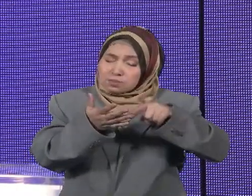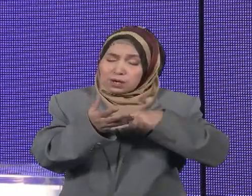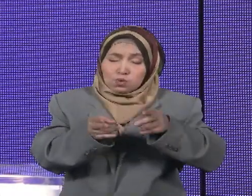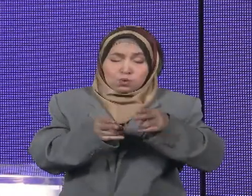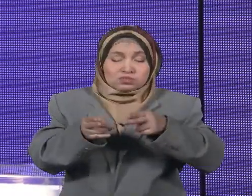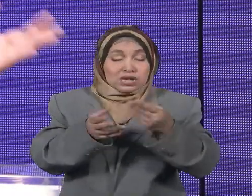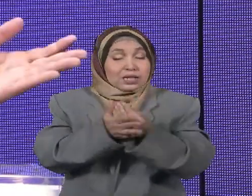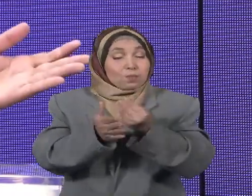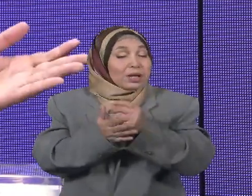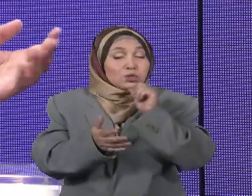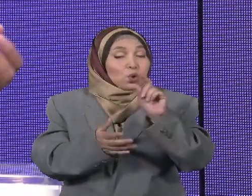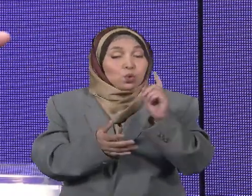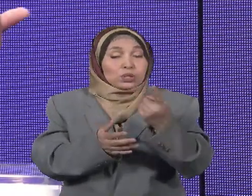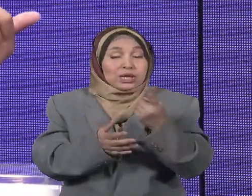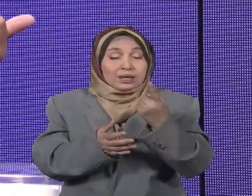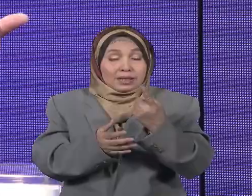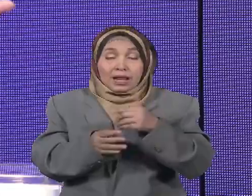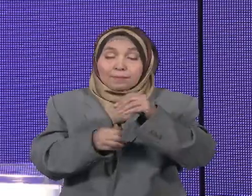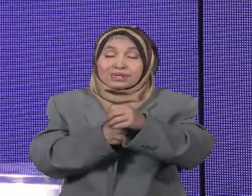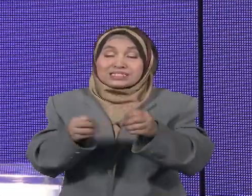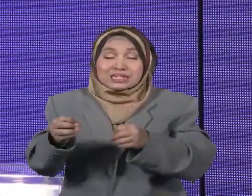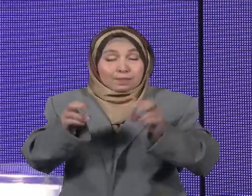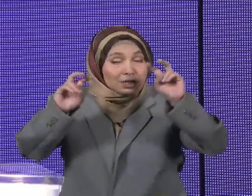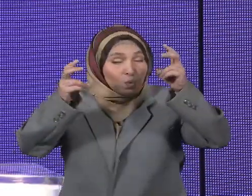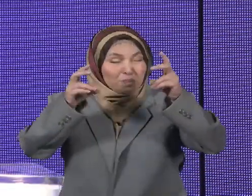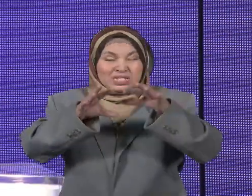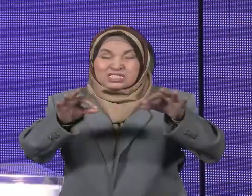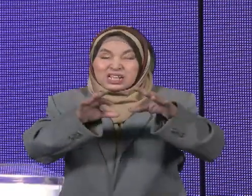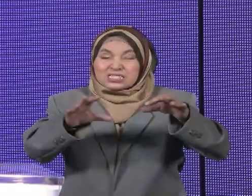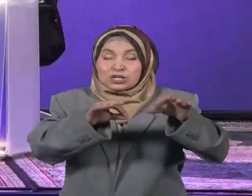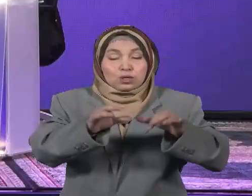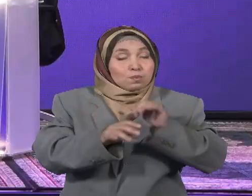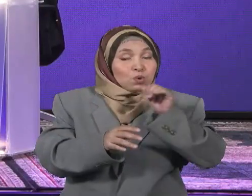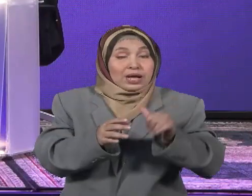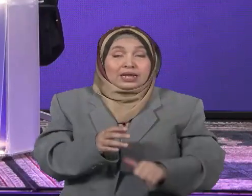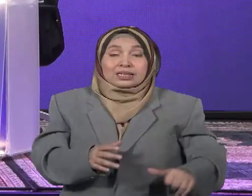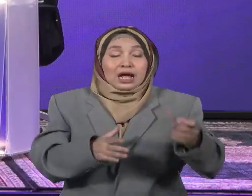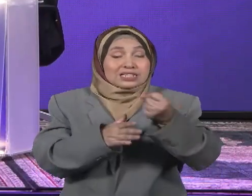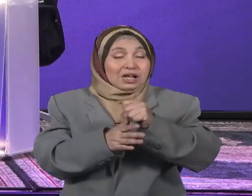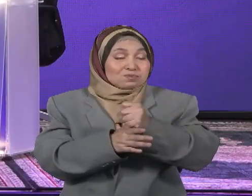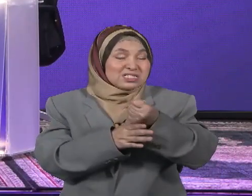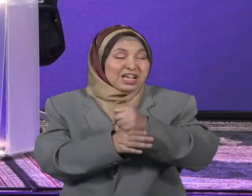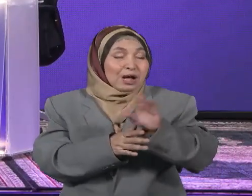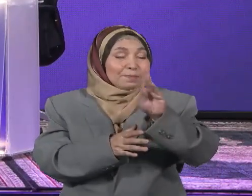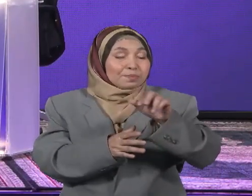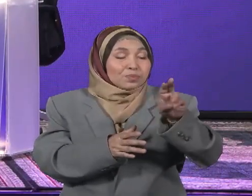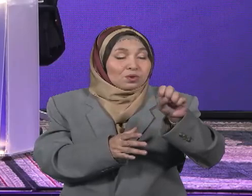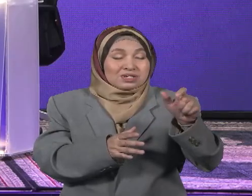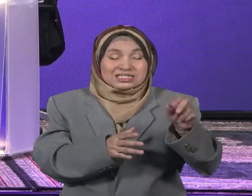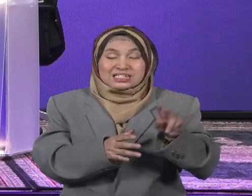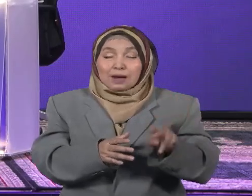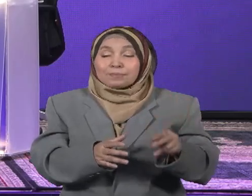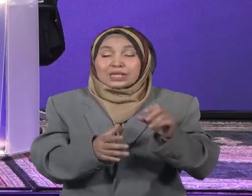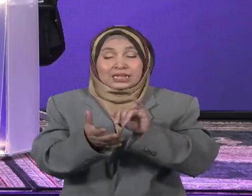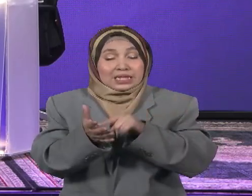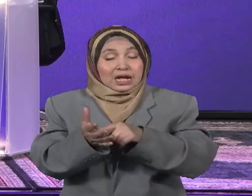keuangan bukan hanya topik dekat dalam pejabat ataupun dekat mana, dekat bursa saham ke, tapi topik pengurusan